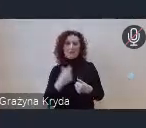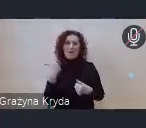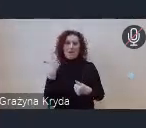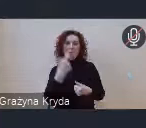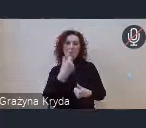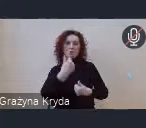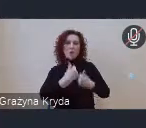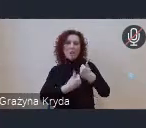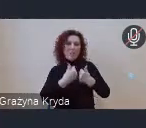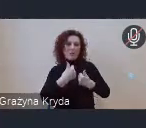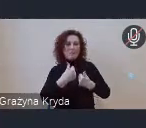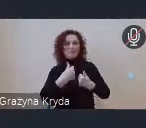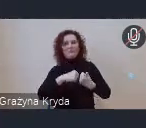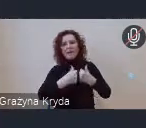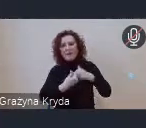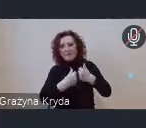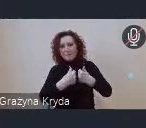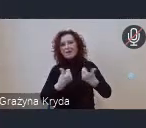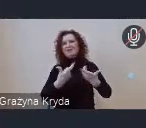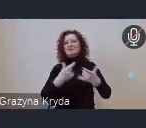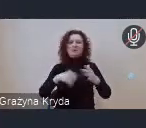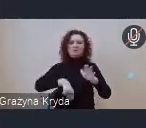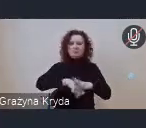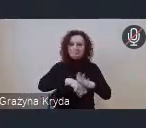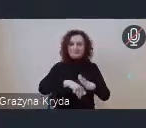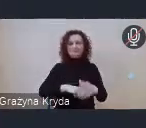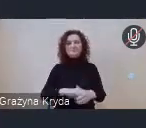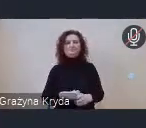wnuczka czytam wnuczkę jak kopie w piłkę